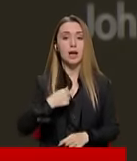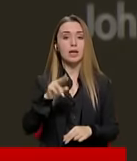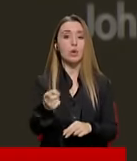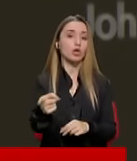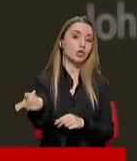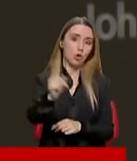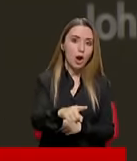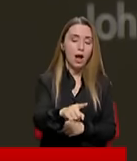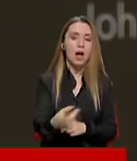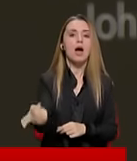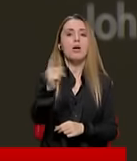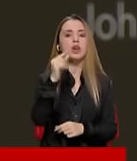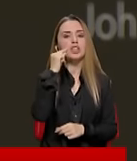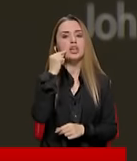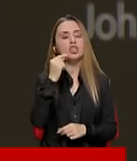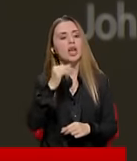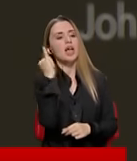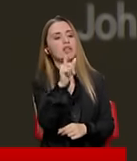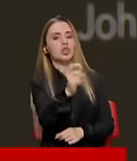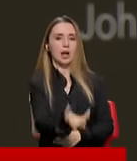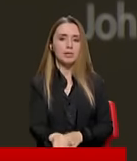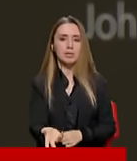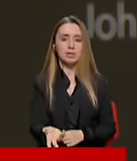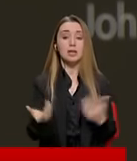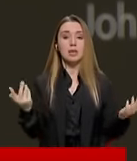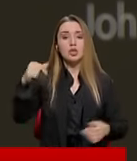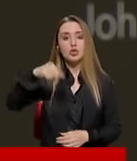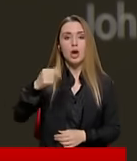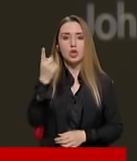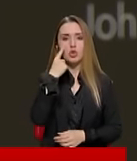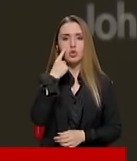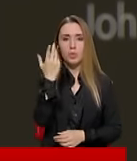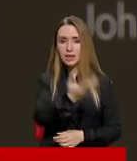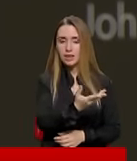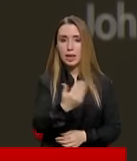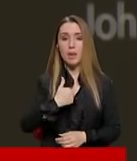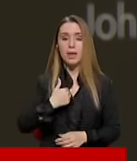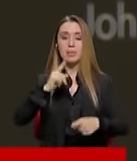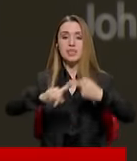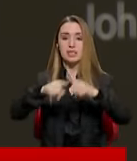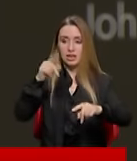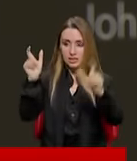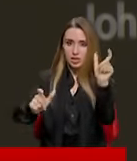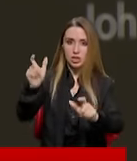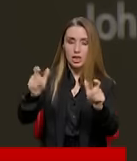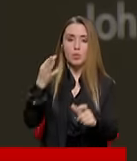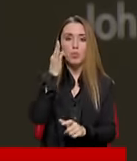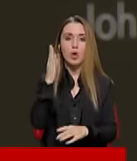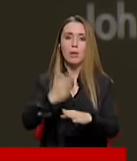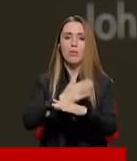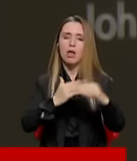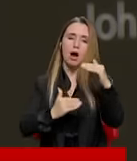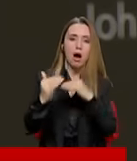Ondan sonra başkasına laf etme hakkınız var zaten şu anda hükümetler benim eğer bürokratları da E böyle bir mal